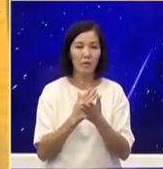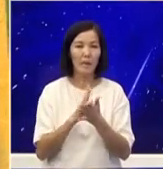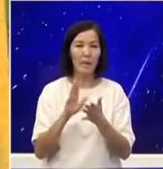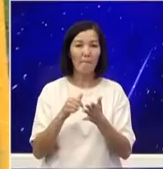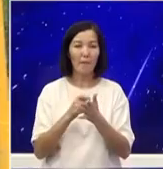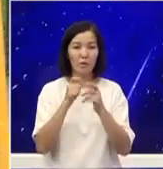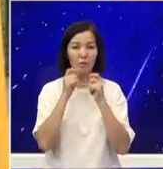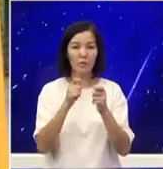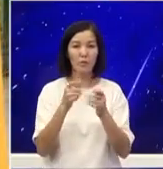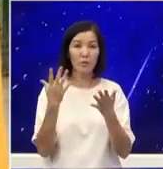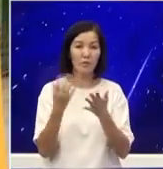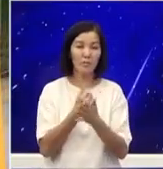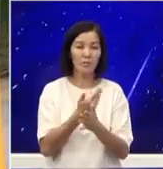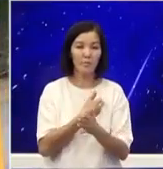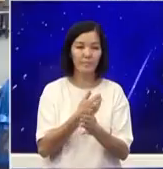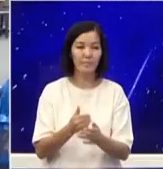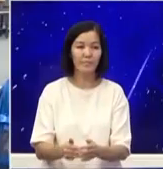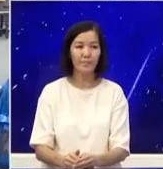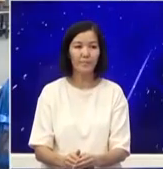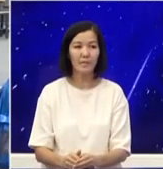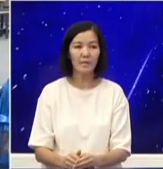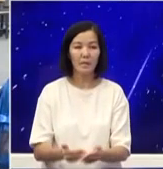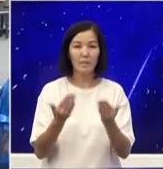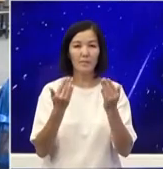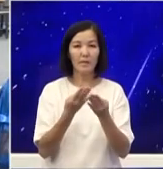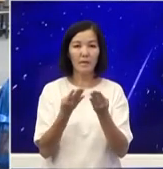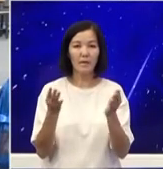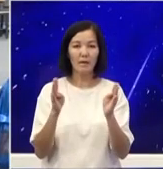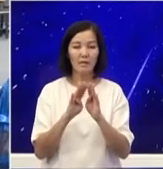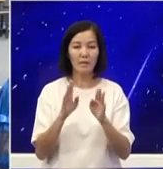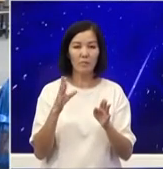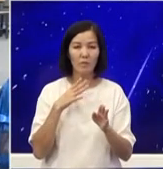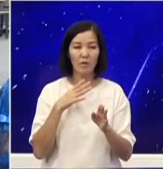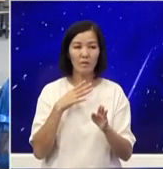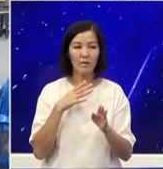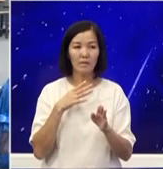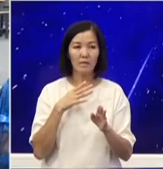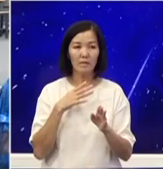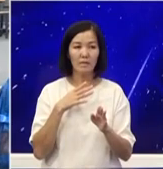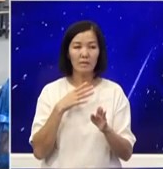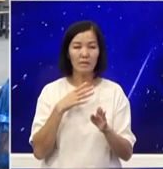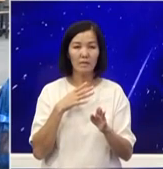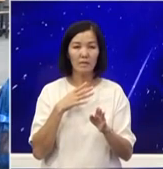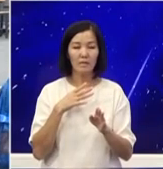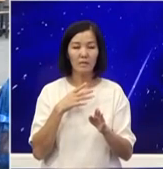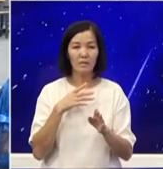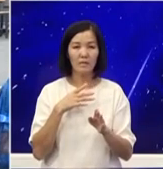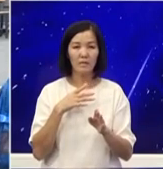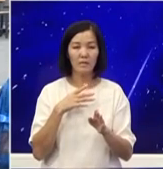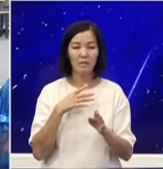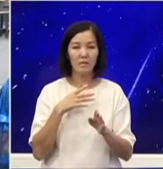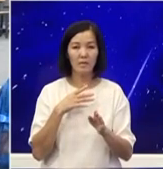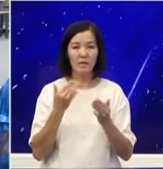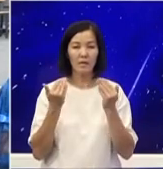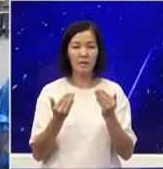жүлдені иелену мақсатым дейді Зілтемірші. Биыл карантин болғандықтан енді рывок 120, толчок